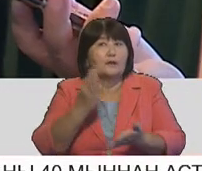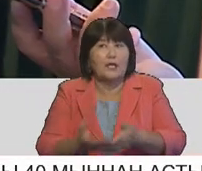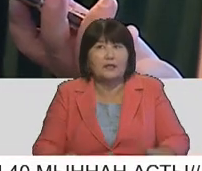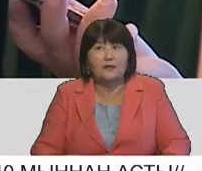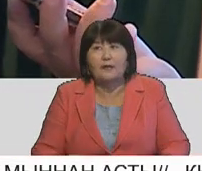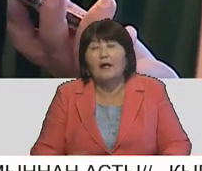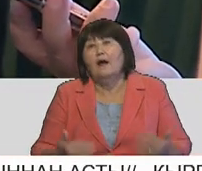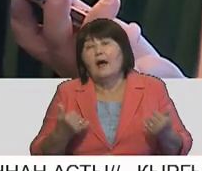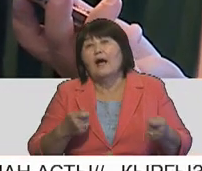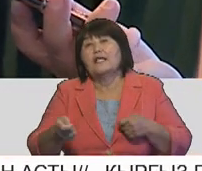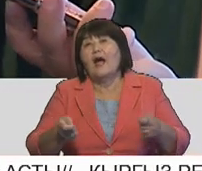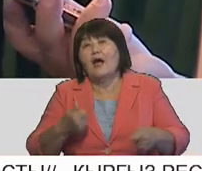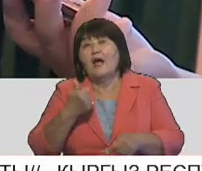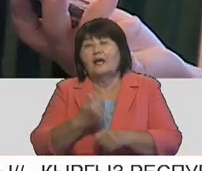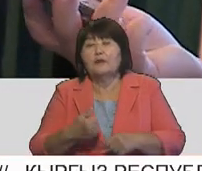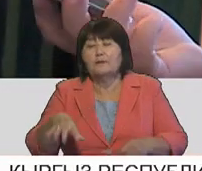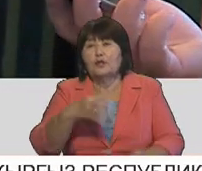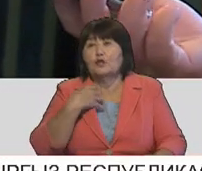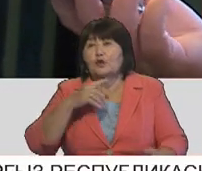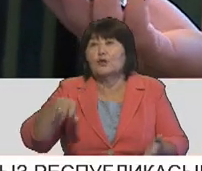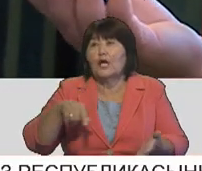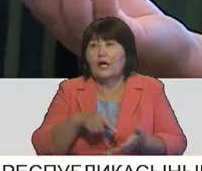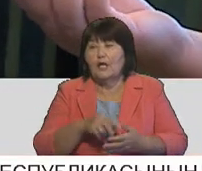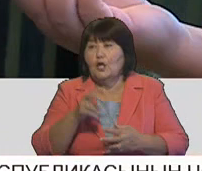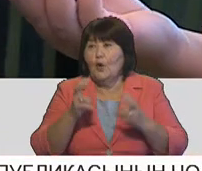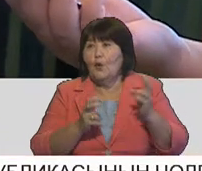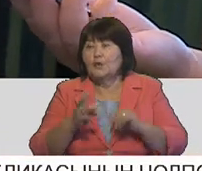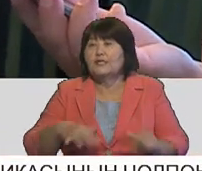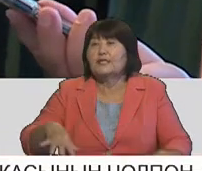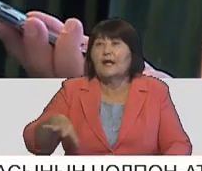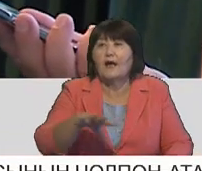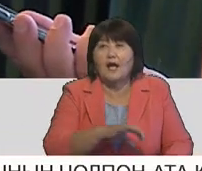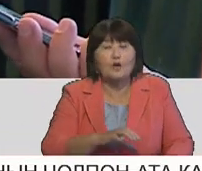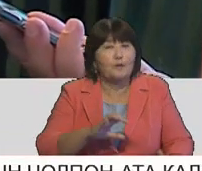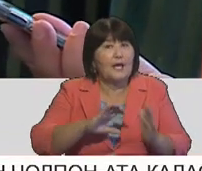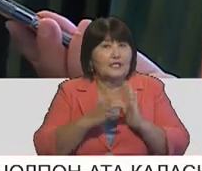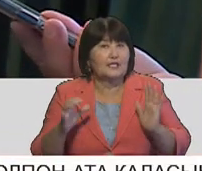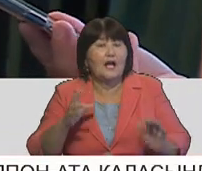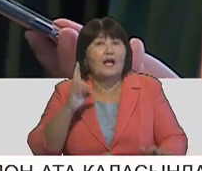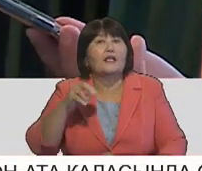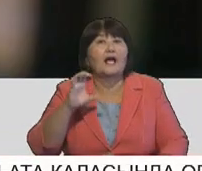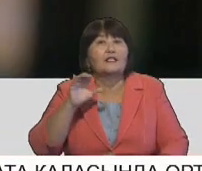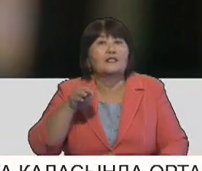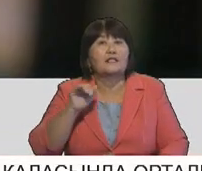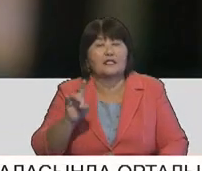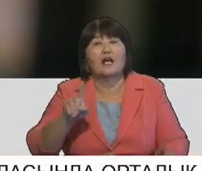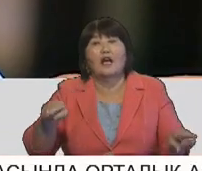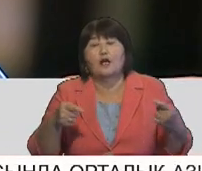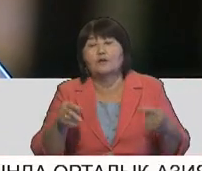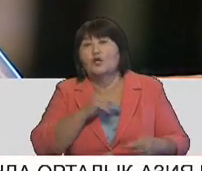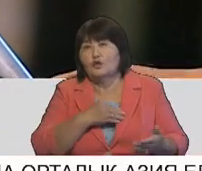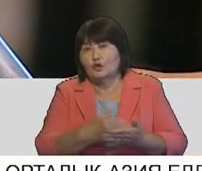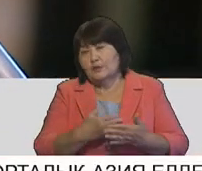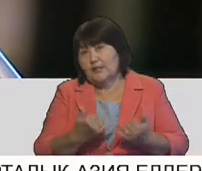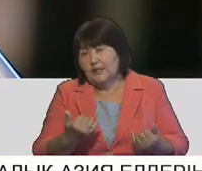біз әкімдікпен бірге осы Қызылорда қаласындағы өндірістік аймақта шыны кластерін қалыптастыру бойынша жұмыс жасап жатырмыз.